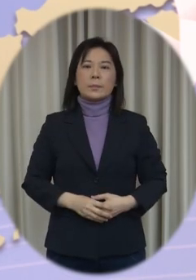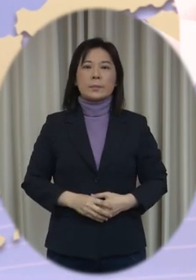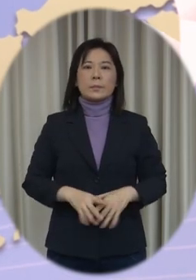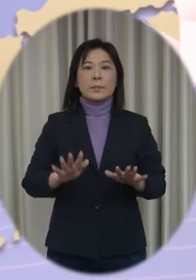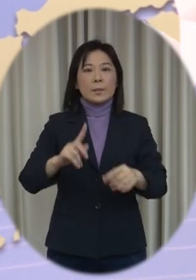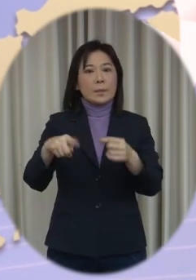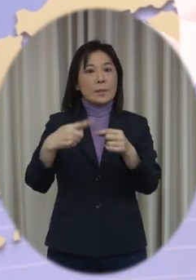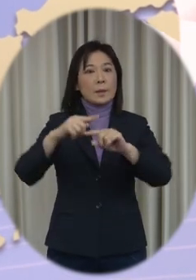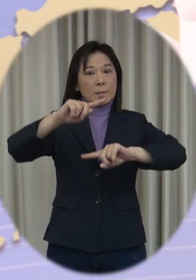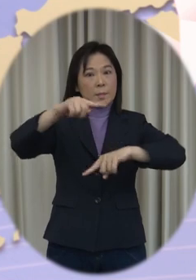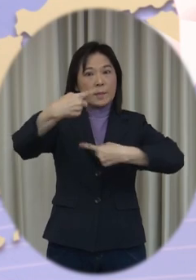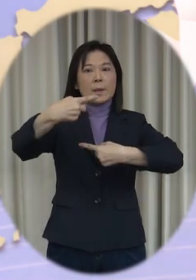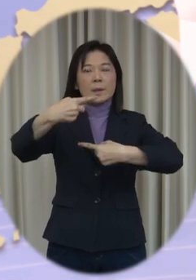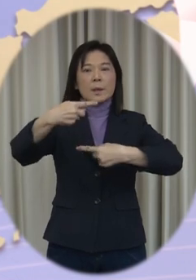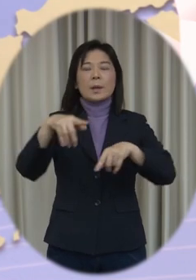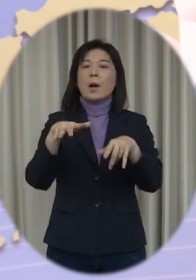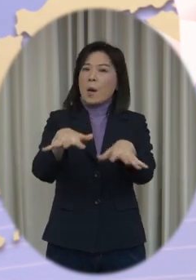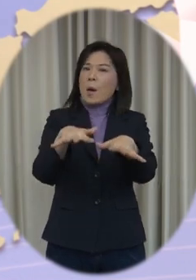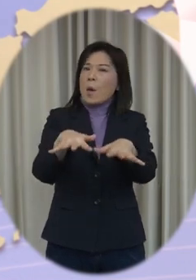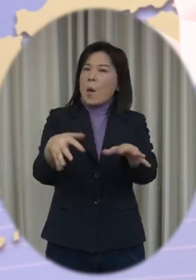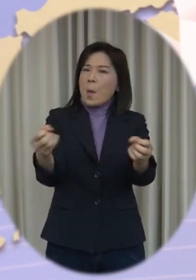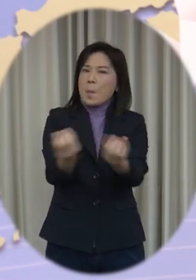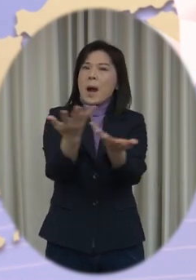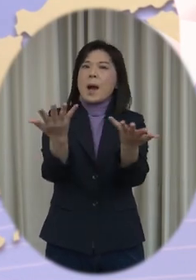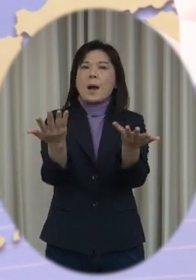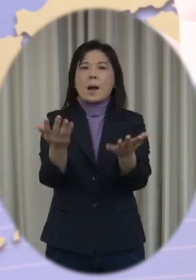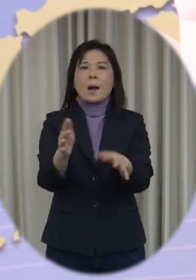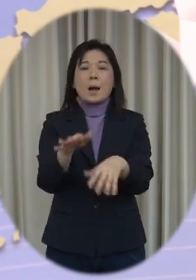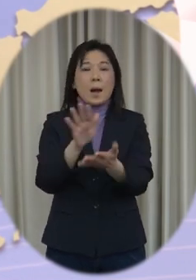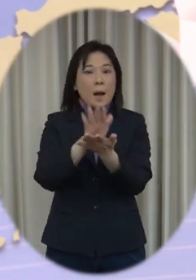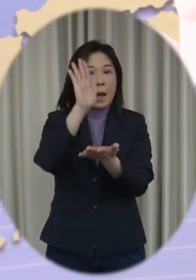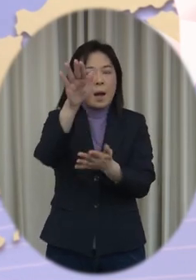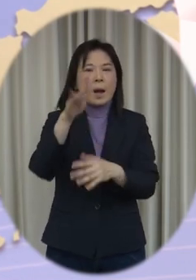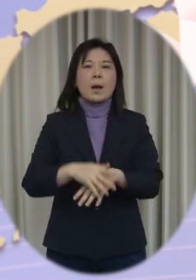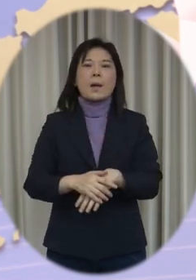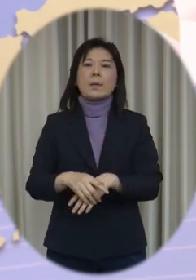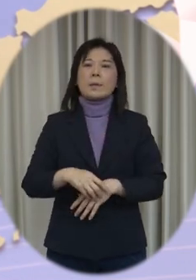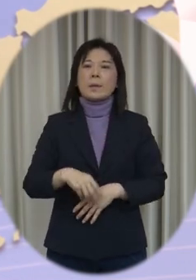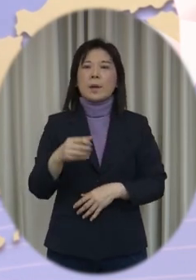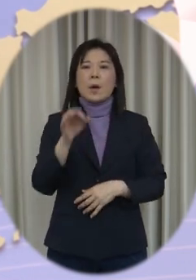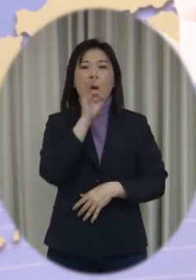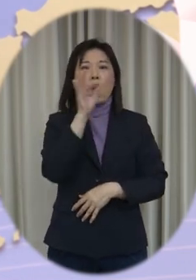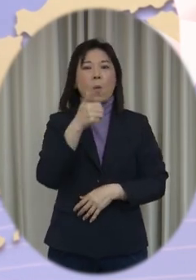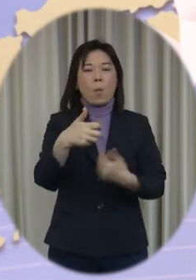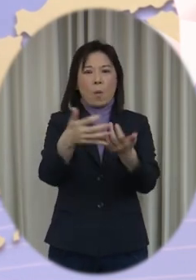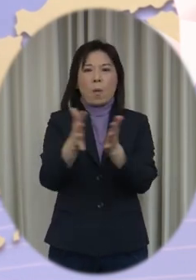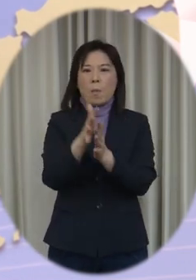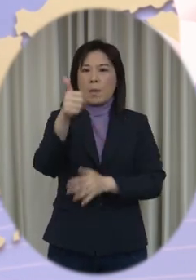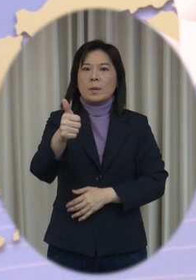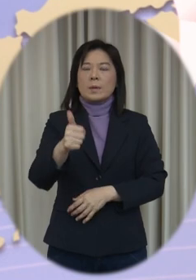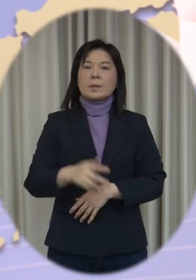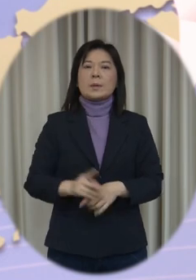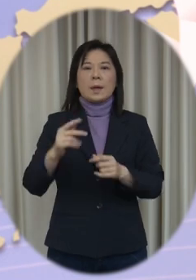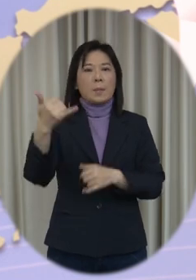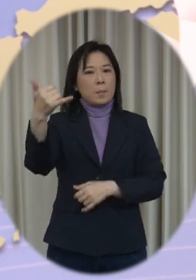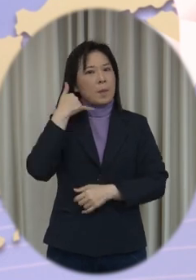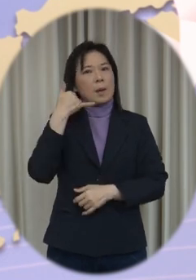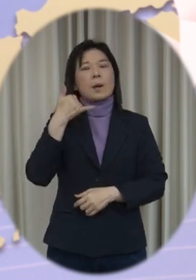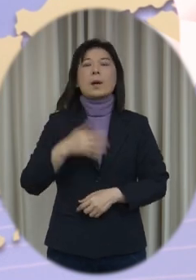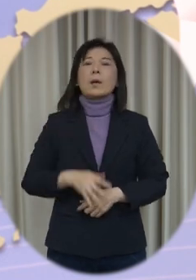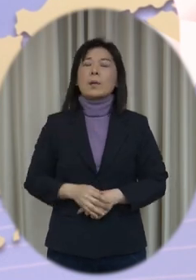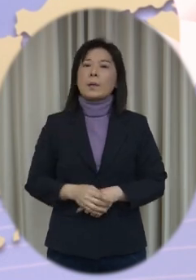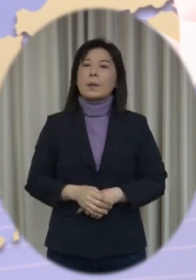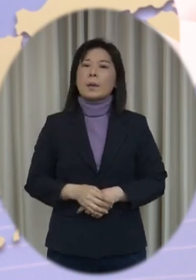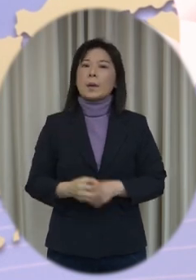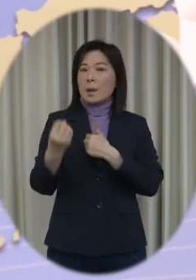1月1日。地震发生后，五交社外交部长立即联系我，表